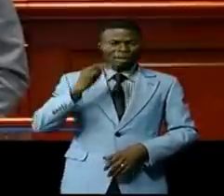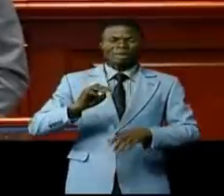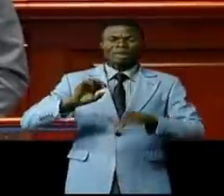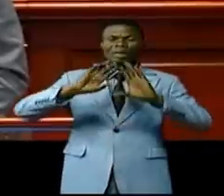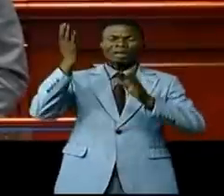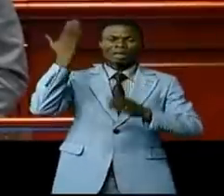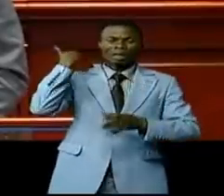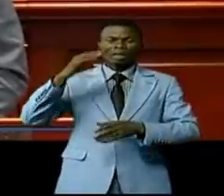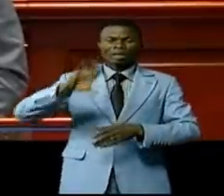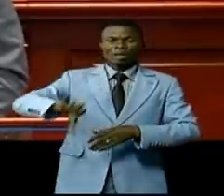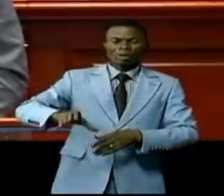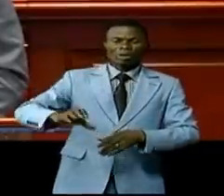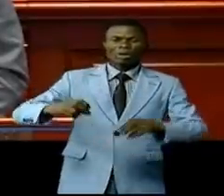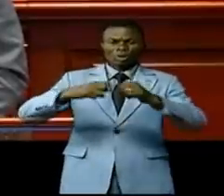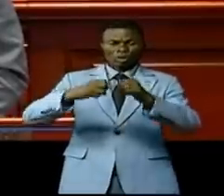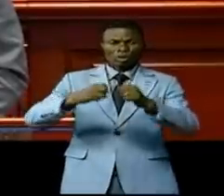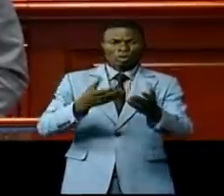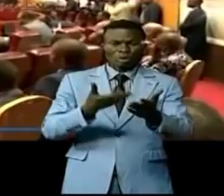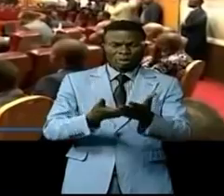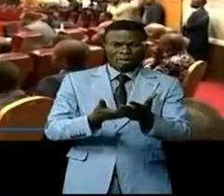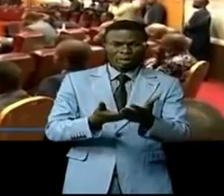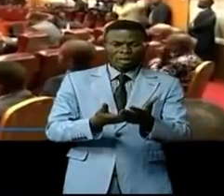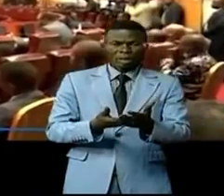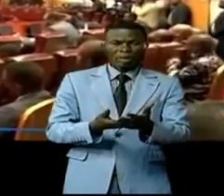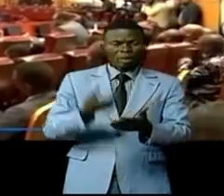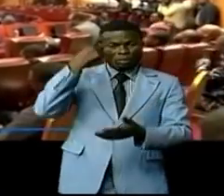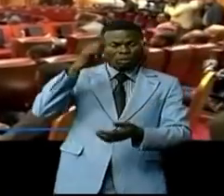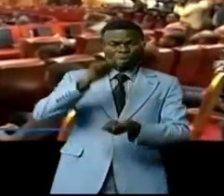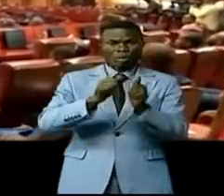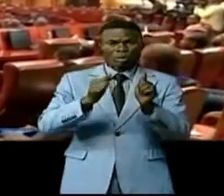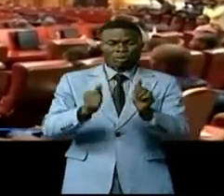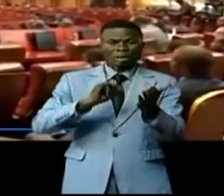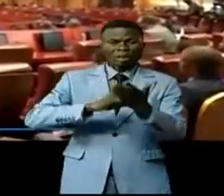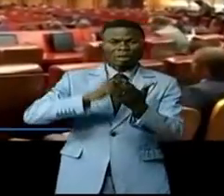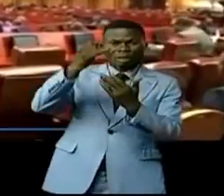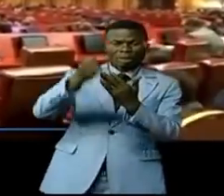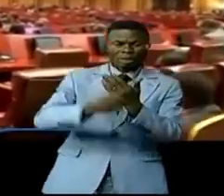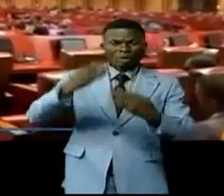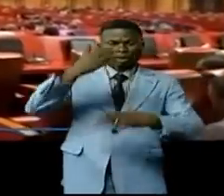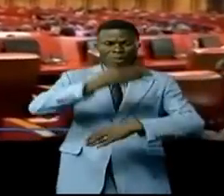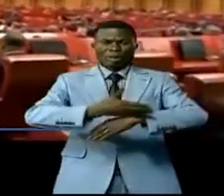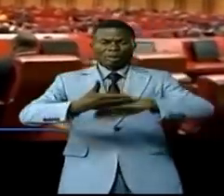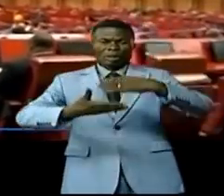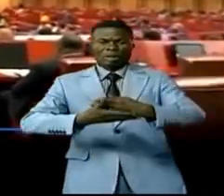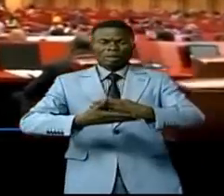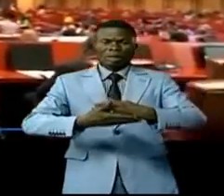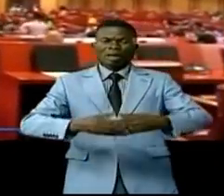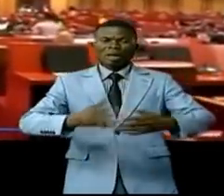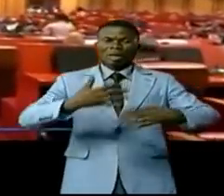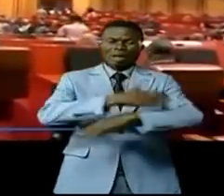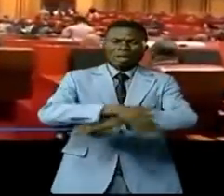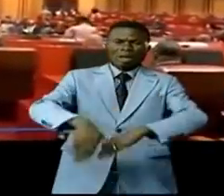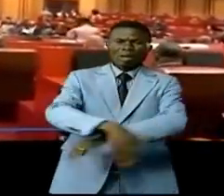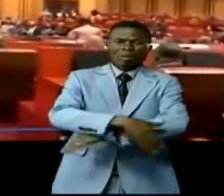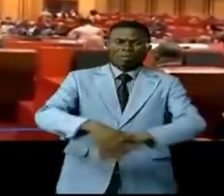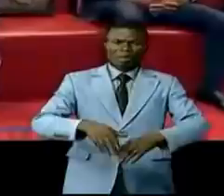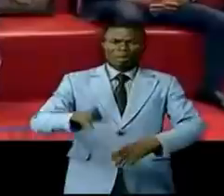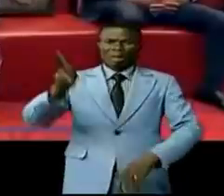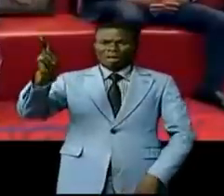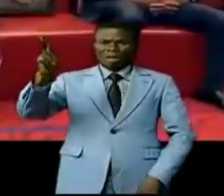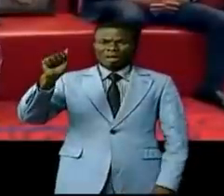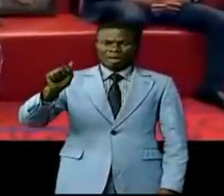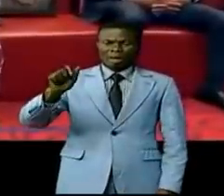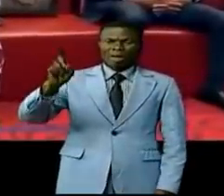et électricité Olivier Mwende Mukaleng sur le projet de construction du barrage de Katende au Kasaï